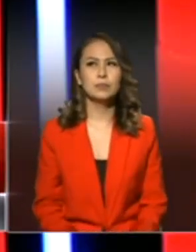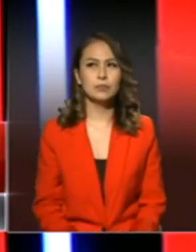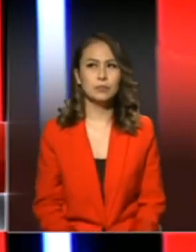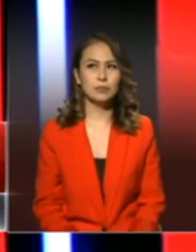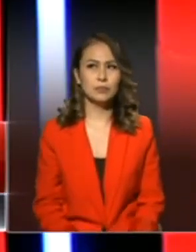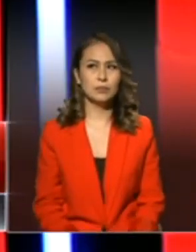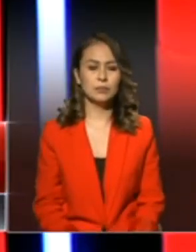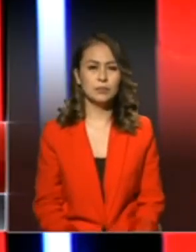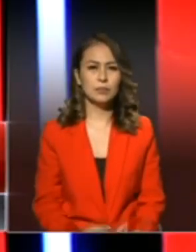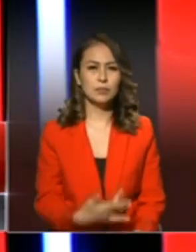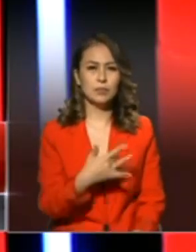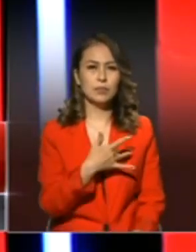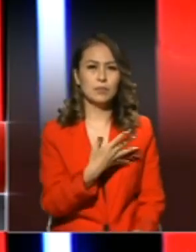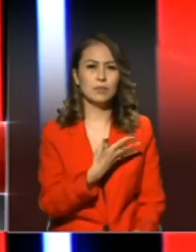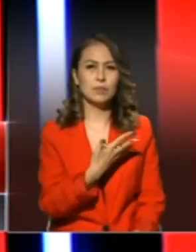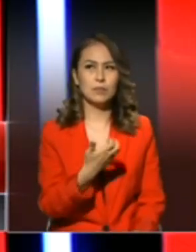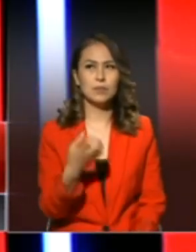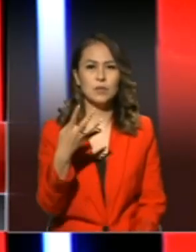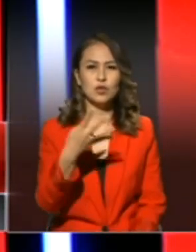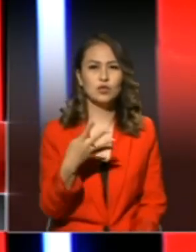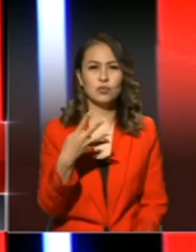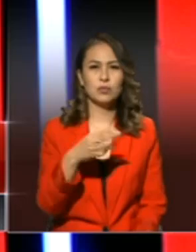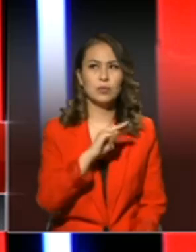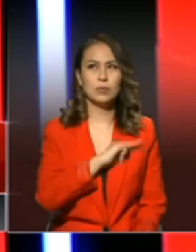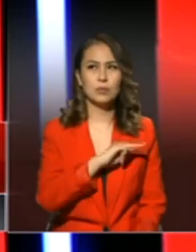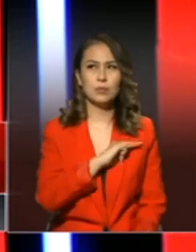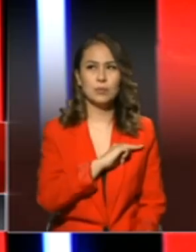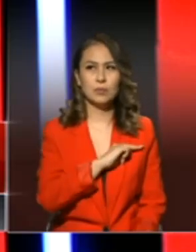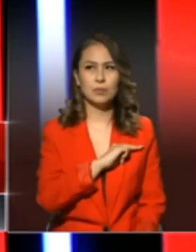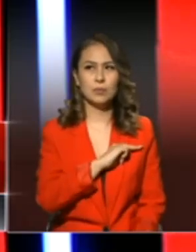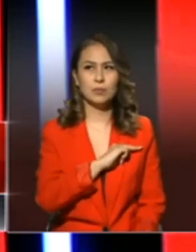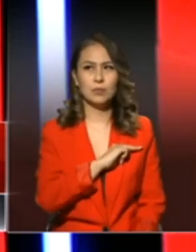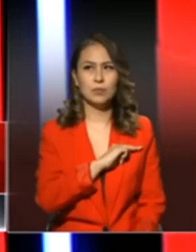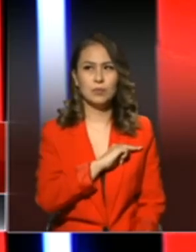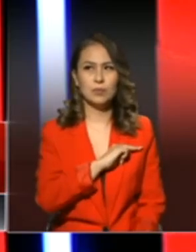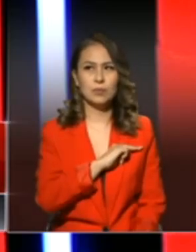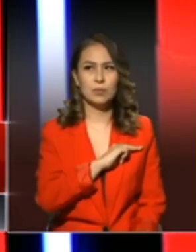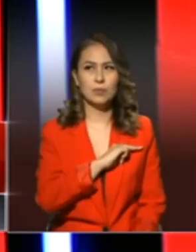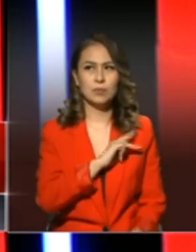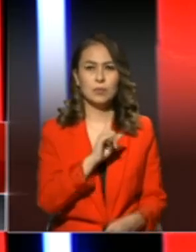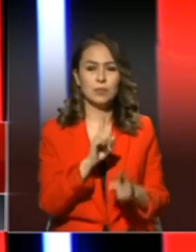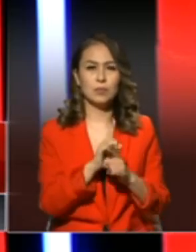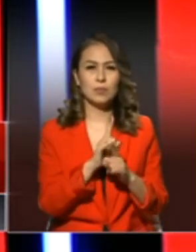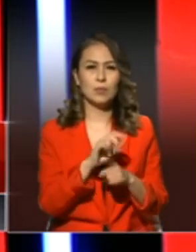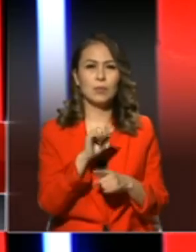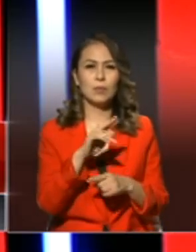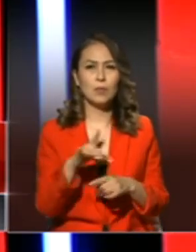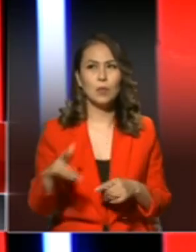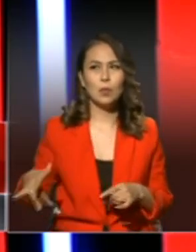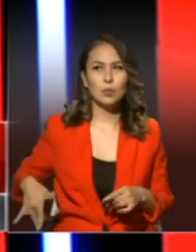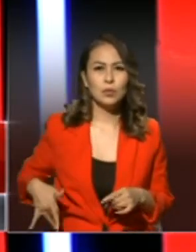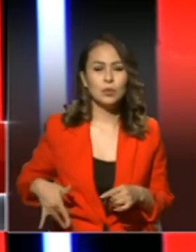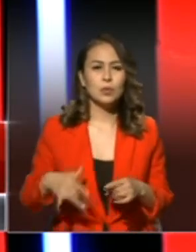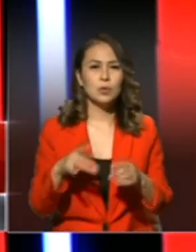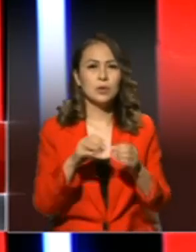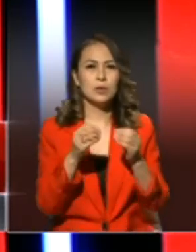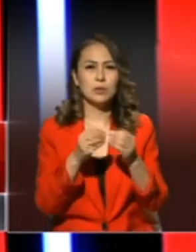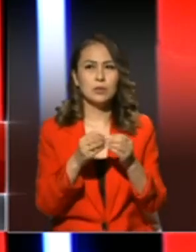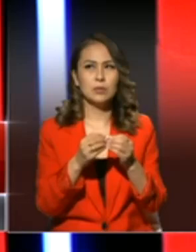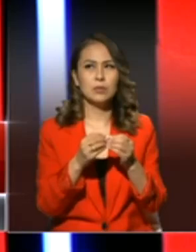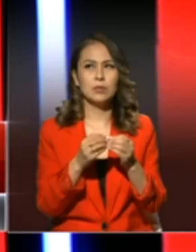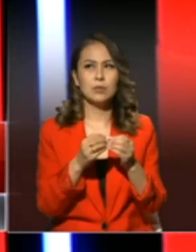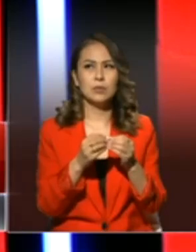ағзадан алынғаннан кейін 4 сағат жұмыс істейді. Иә. Оның өзінде де аппараттың қолдауымен бауыр 10 сағат, жүрек 24